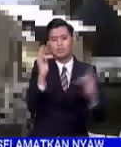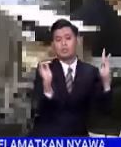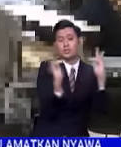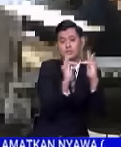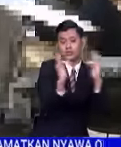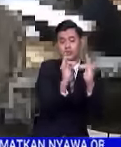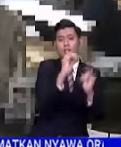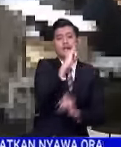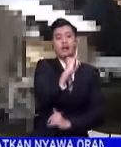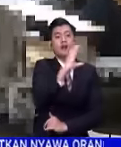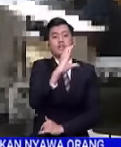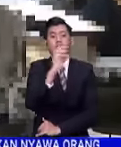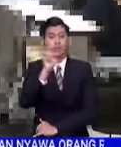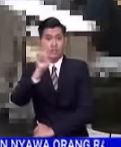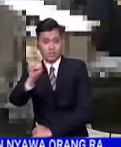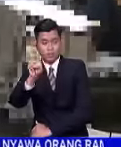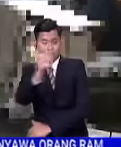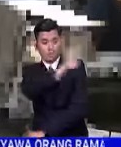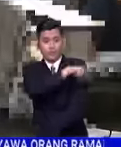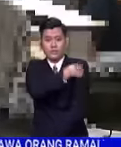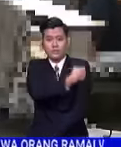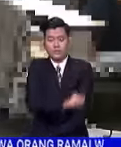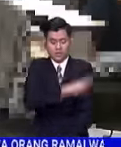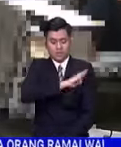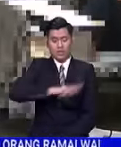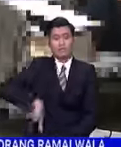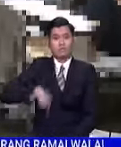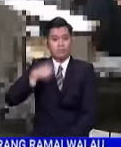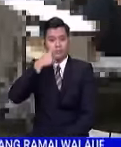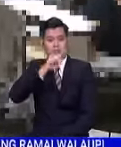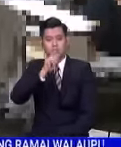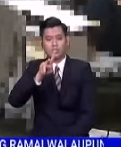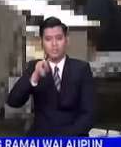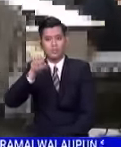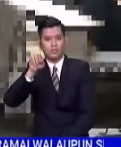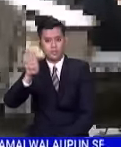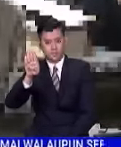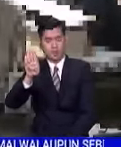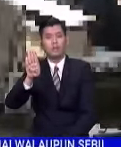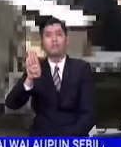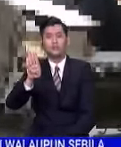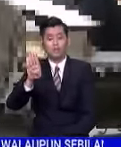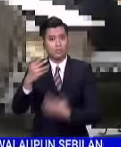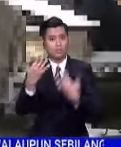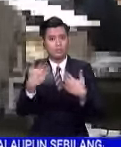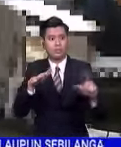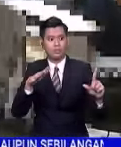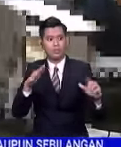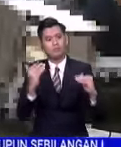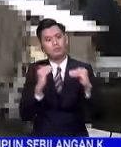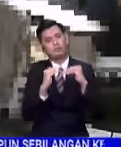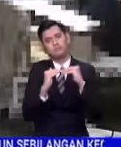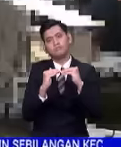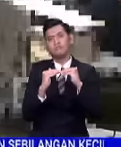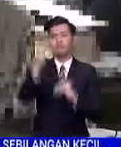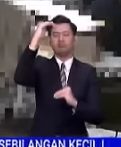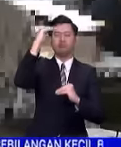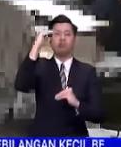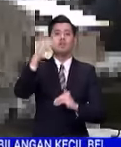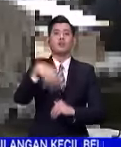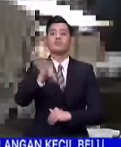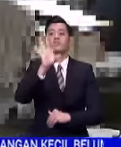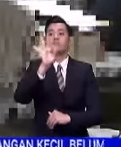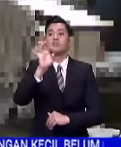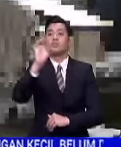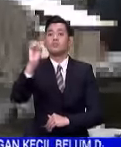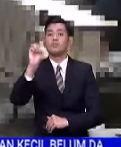unit rawatan rapi ICU di Hospital Raja Perempuan Zainab 2 HRPZ2 telah mencapai kapasiti sehingga